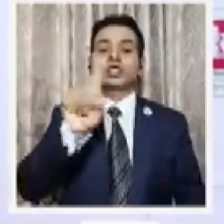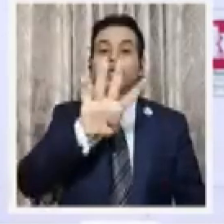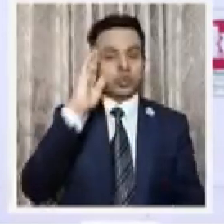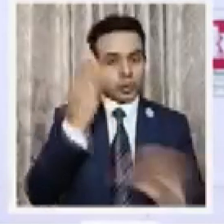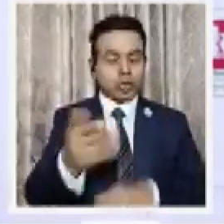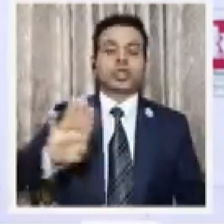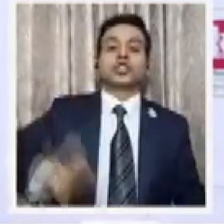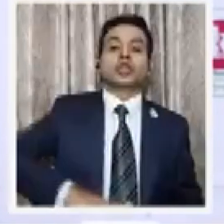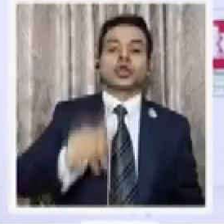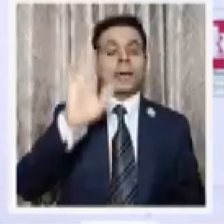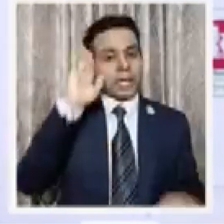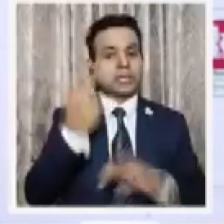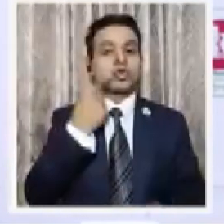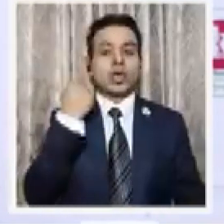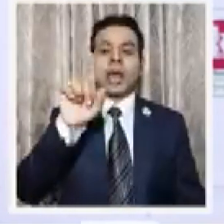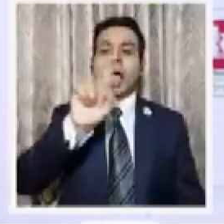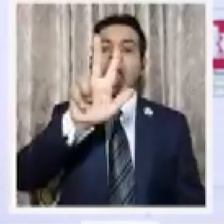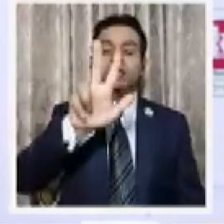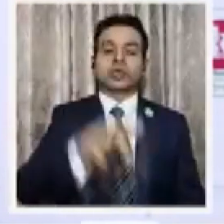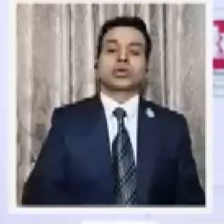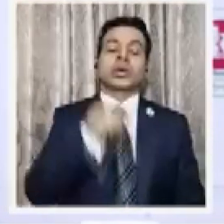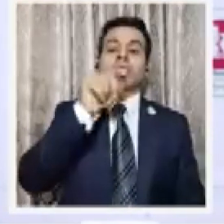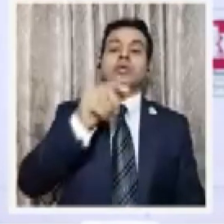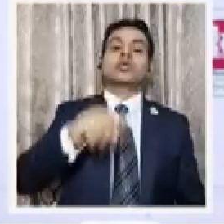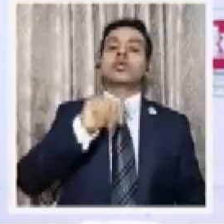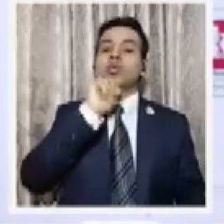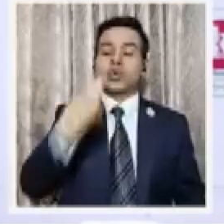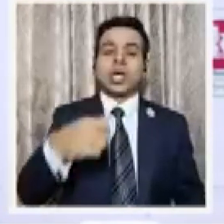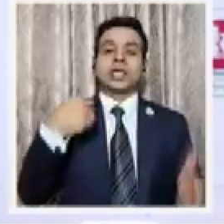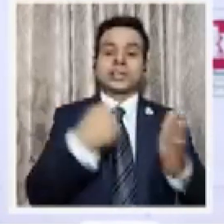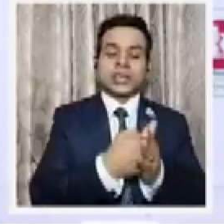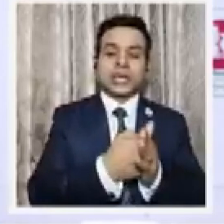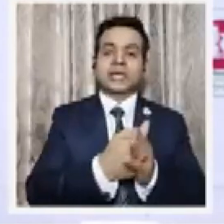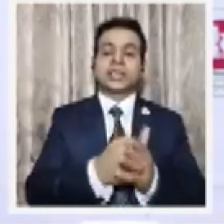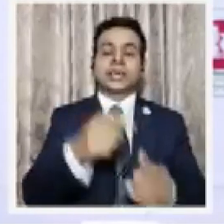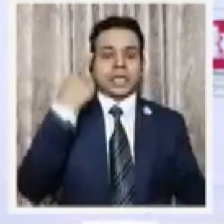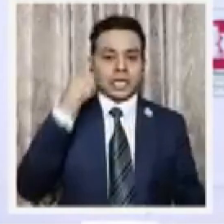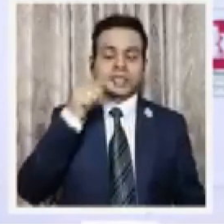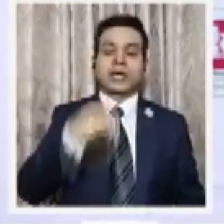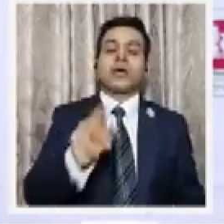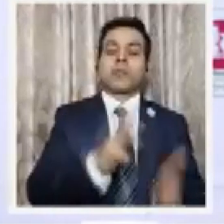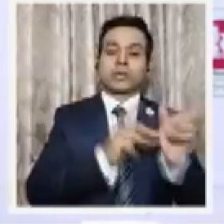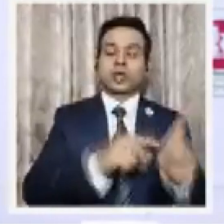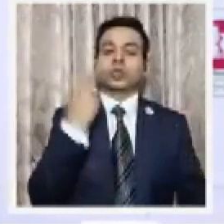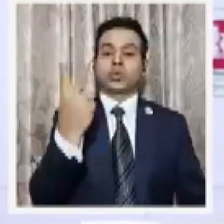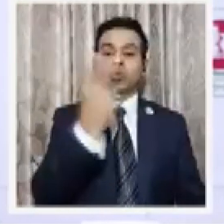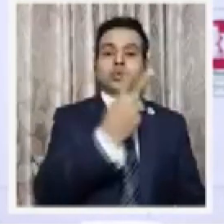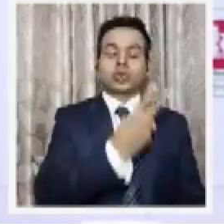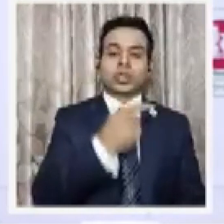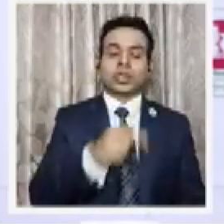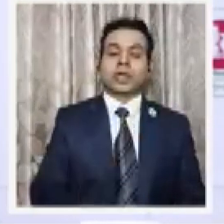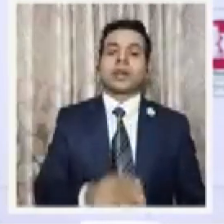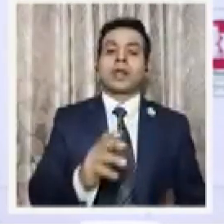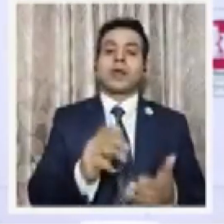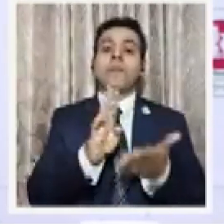গত 24 ঘন্টায় বিভাগ ওয়ারি নিতের সংখ্যা ঢাকা বিভাগে 14 জন, চট্টগ্রাম 8 জন,